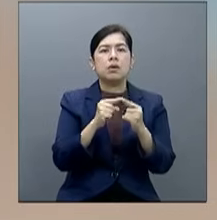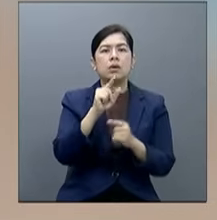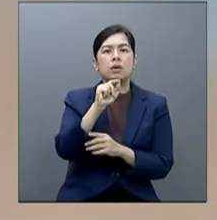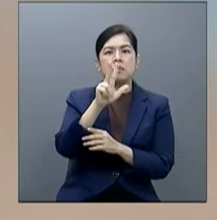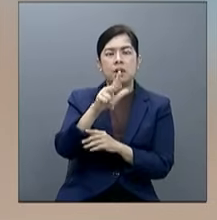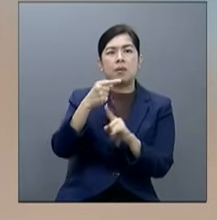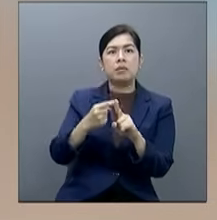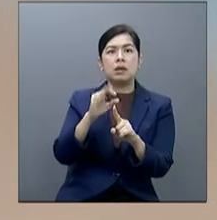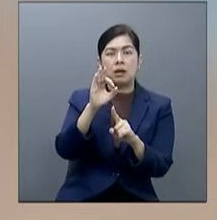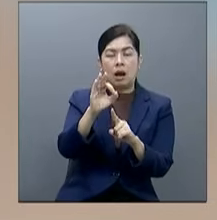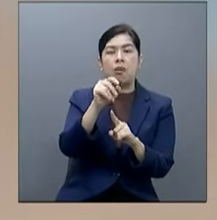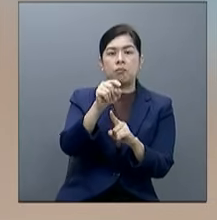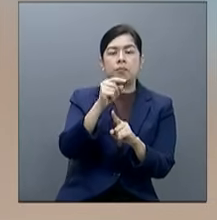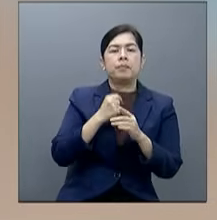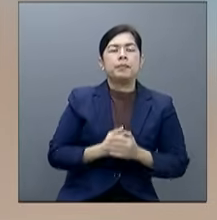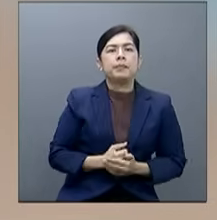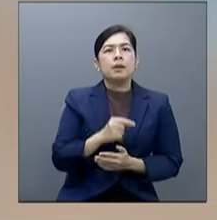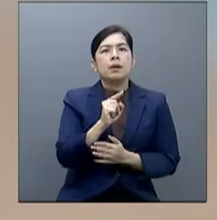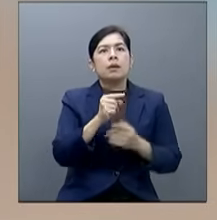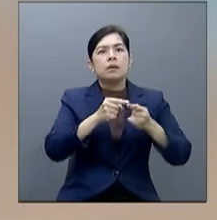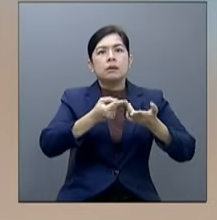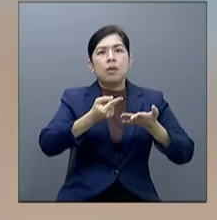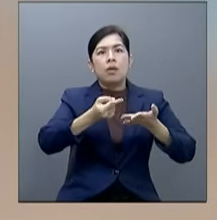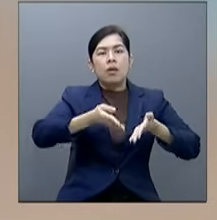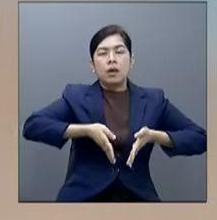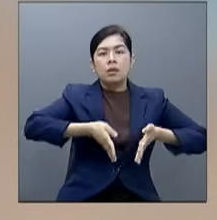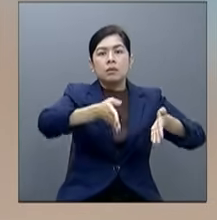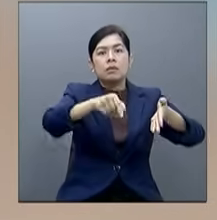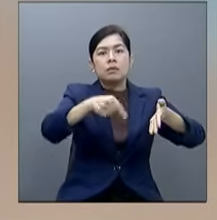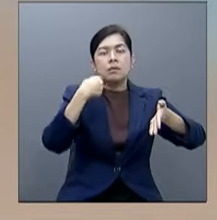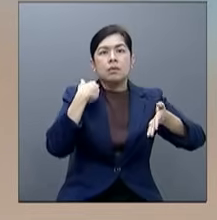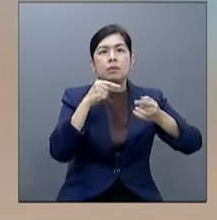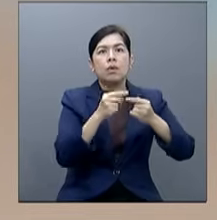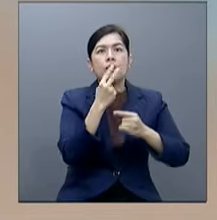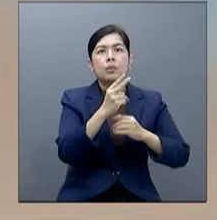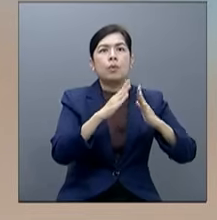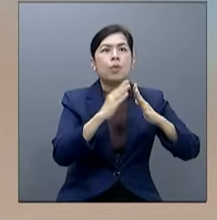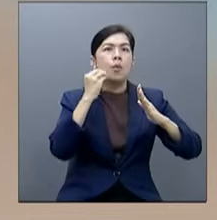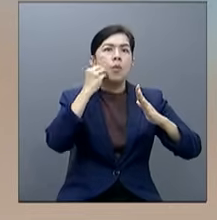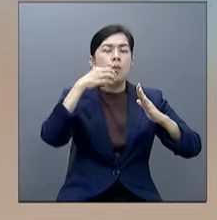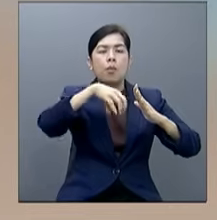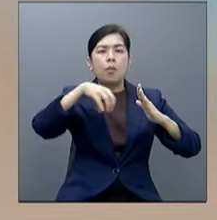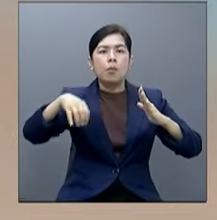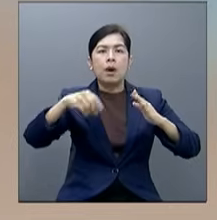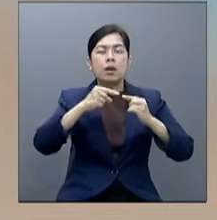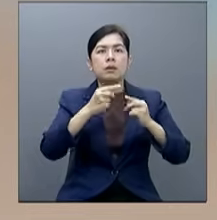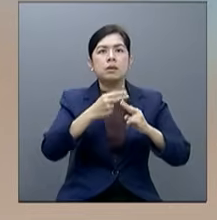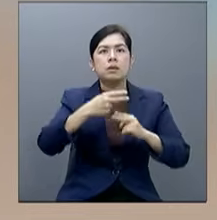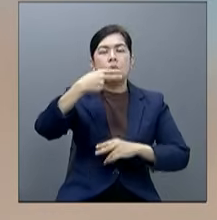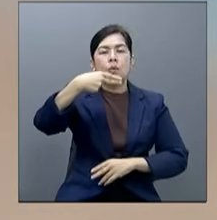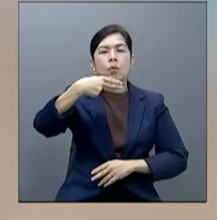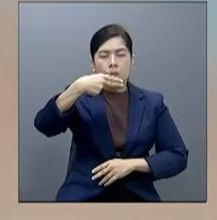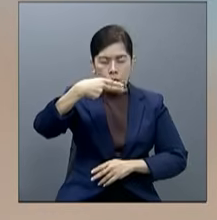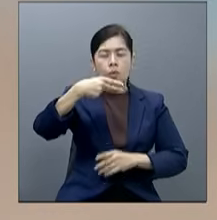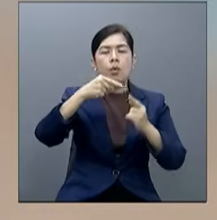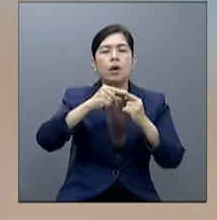ยายนที่ผ่านมานะคะบนพื้นที่หมู่บ้านห้วยหินลาดในตำบลบ้านโป่งอำเภอเวียงป่า